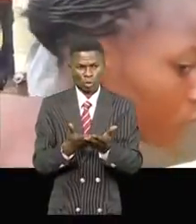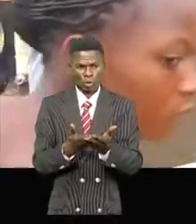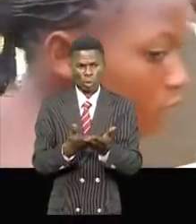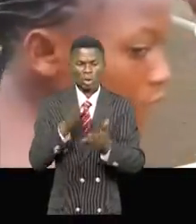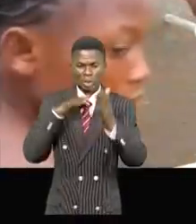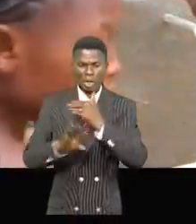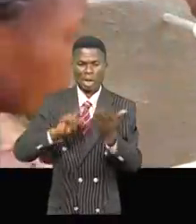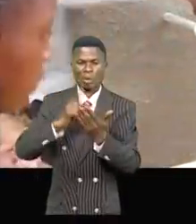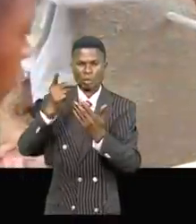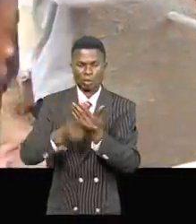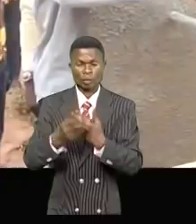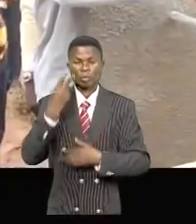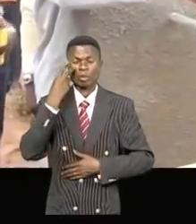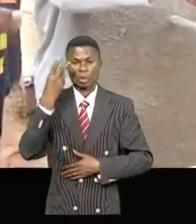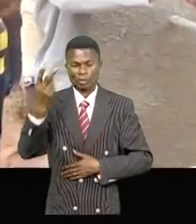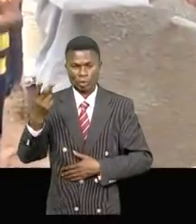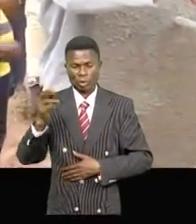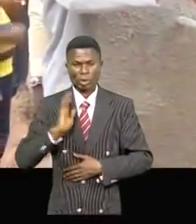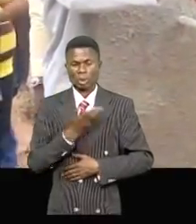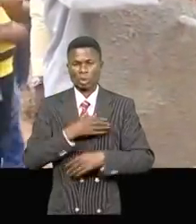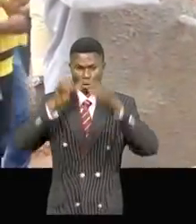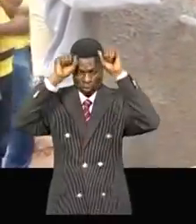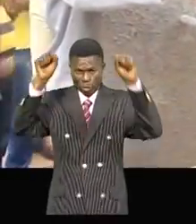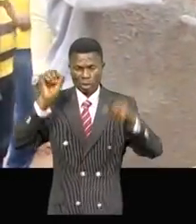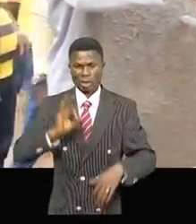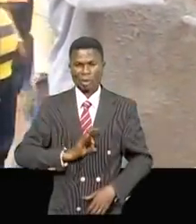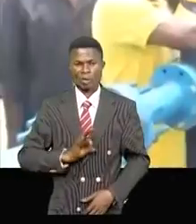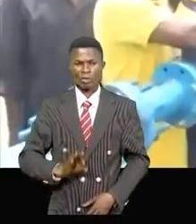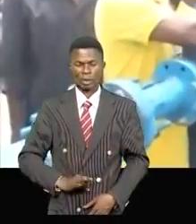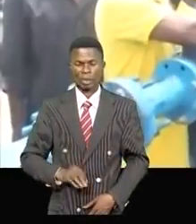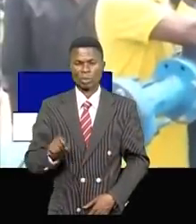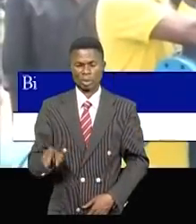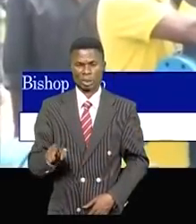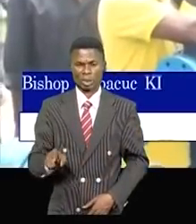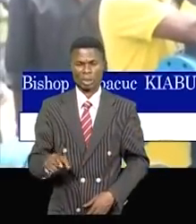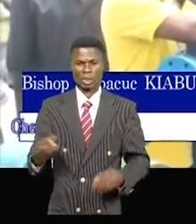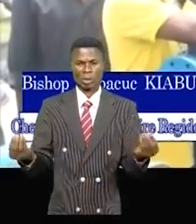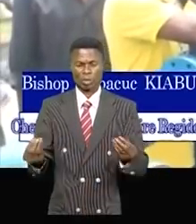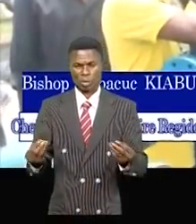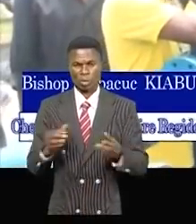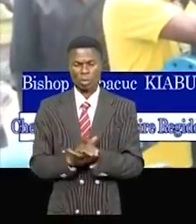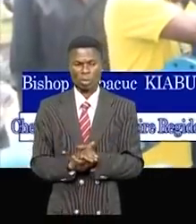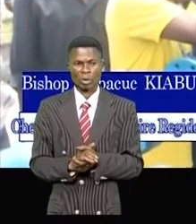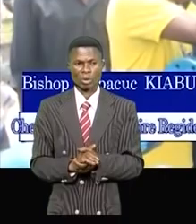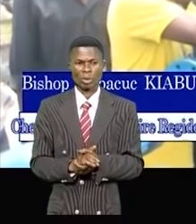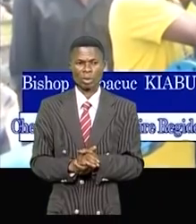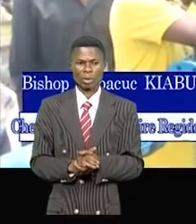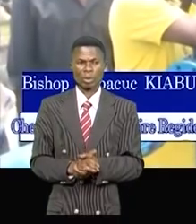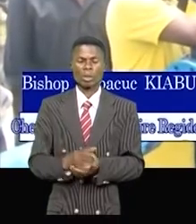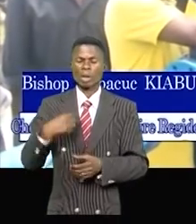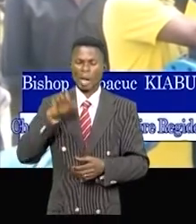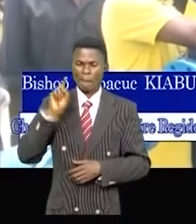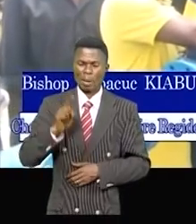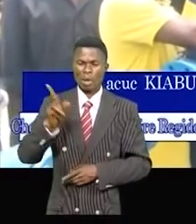cadre de la vision du chef de l'État, Félix-Antoine Tshisekedi Tshilombo, Pachi Beton, qui voudrait que